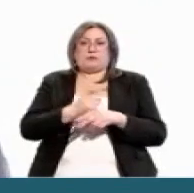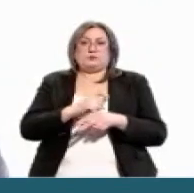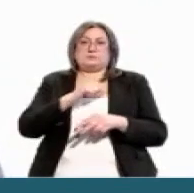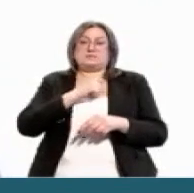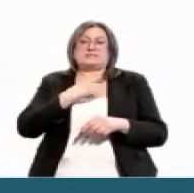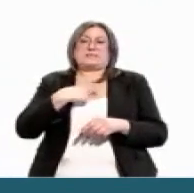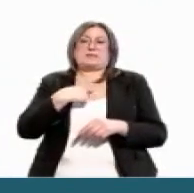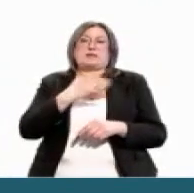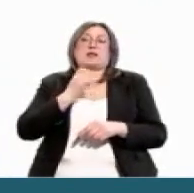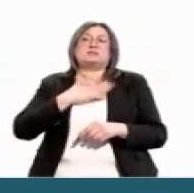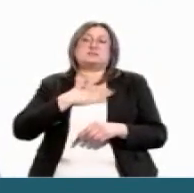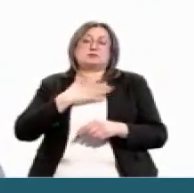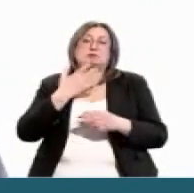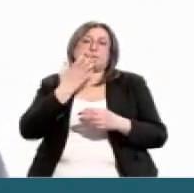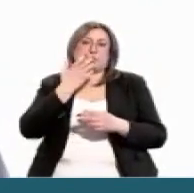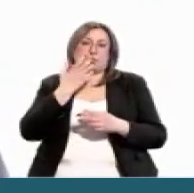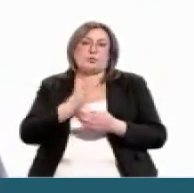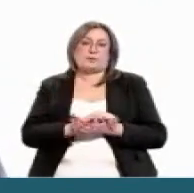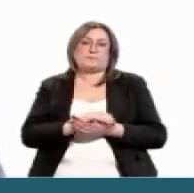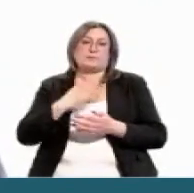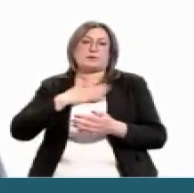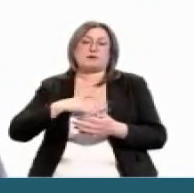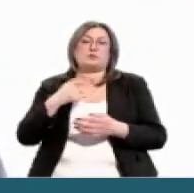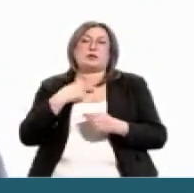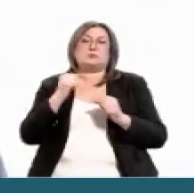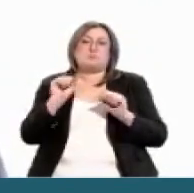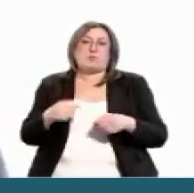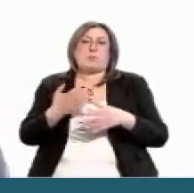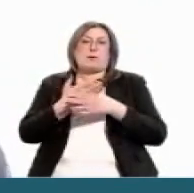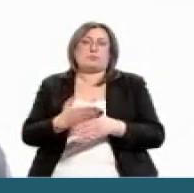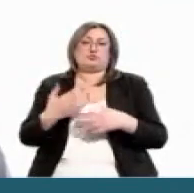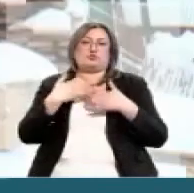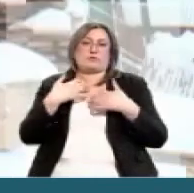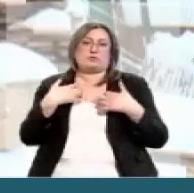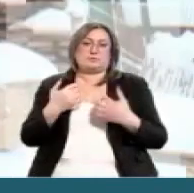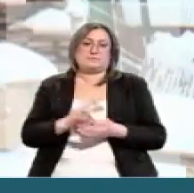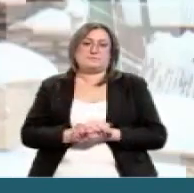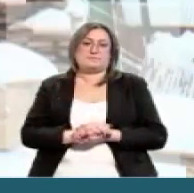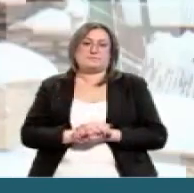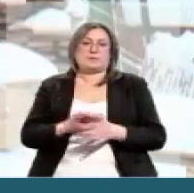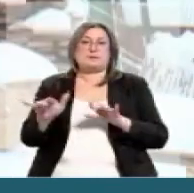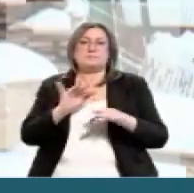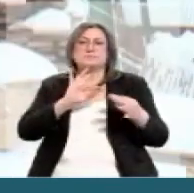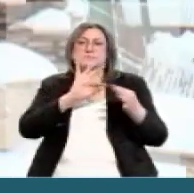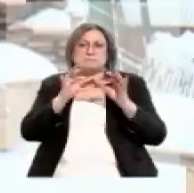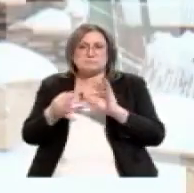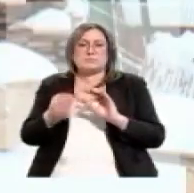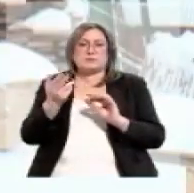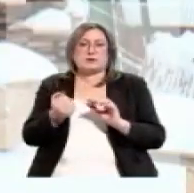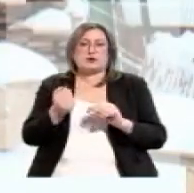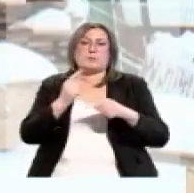на сердце и приятно создавать, что я смог помочь животному и внести свою лепту. Процесс трудоемкий, занял